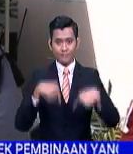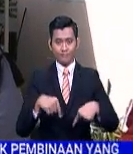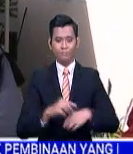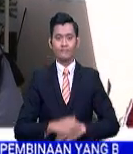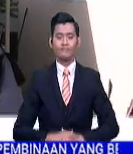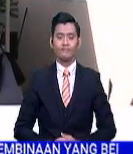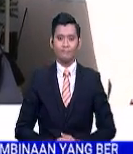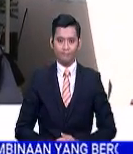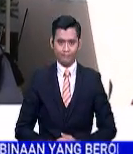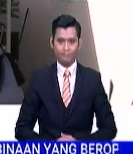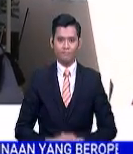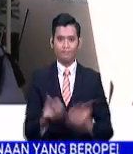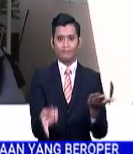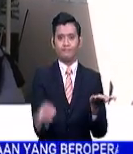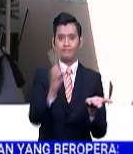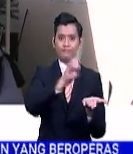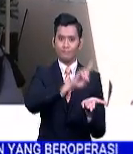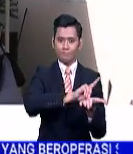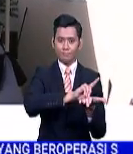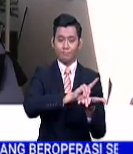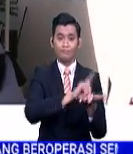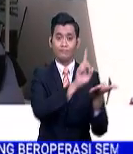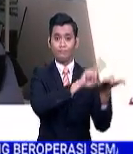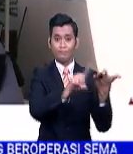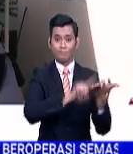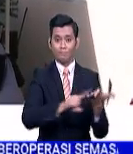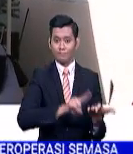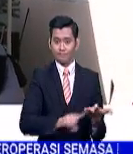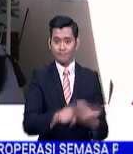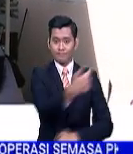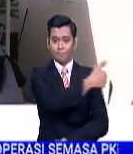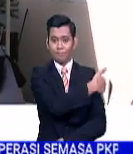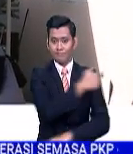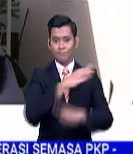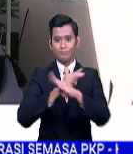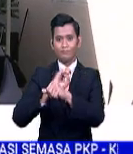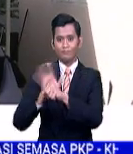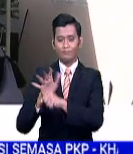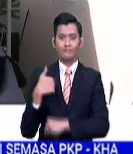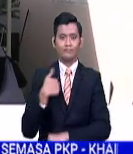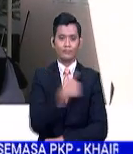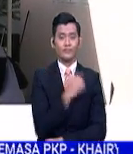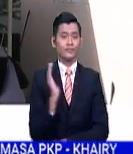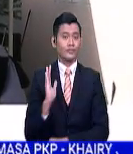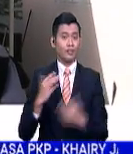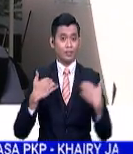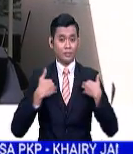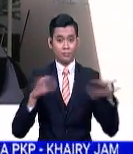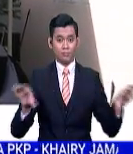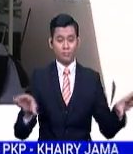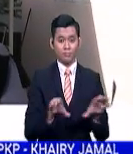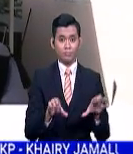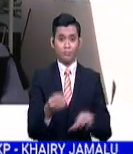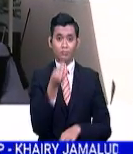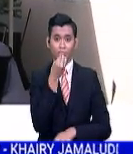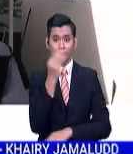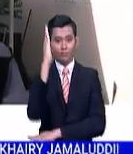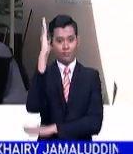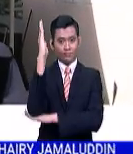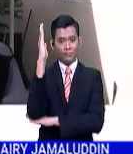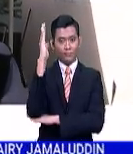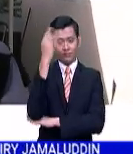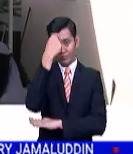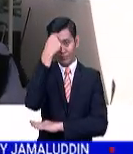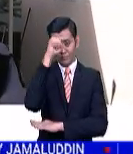daripada pendaftaran ataupun semakan vaksinasi, kita juga mengadakan juadah makan tengah hari